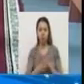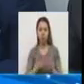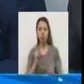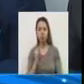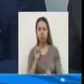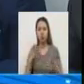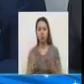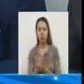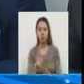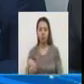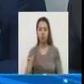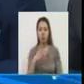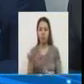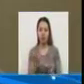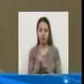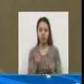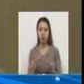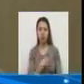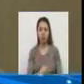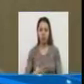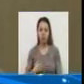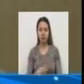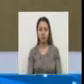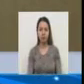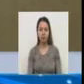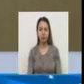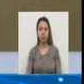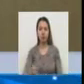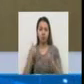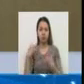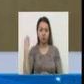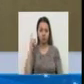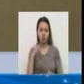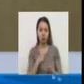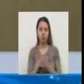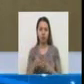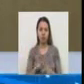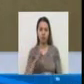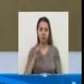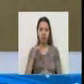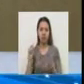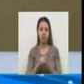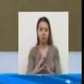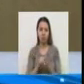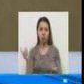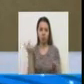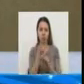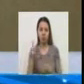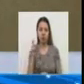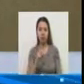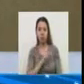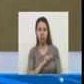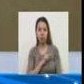жатқан жаңалықтарды қабылдай білу маңызды. Президент бұған дейінгі стратегиялық құжаттарында саяси және